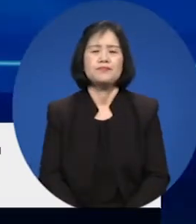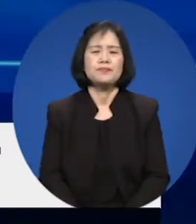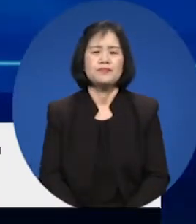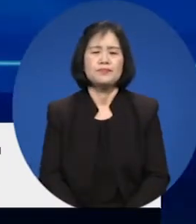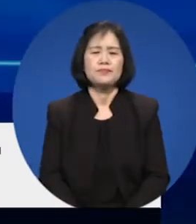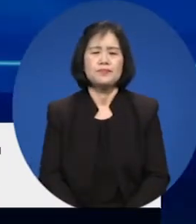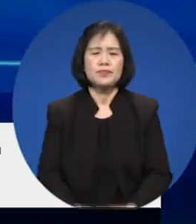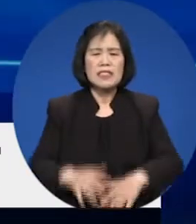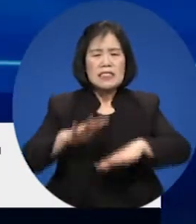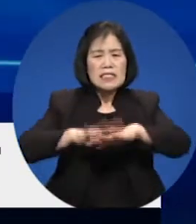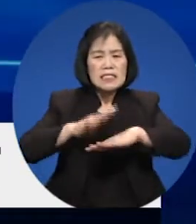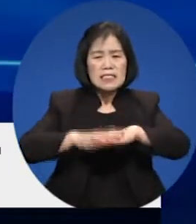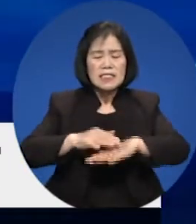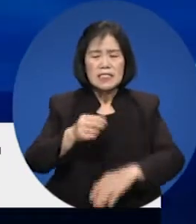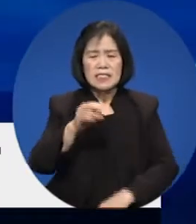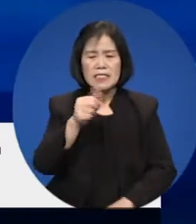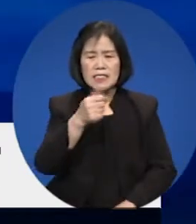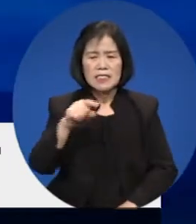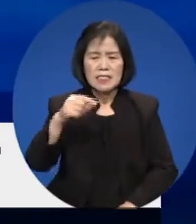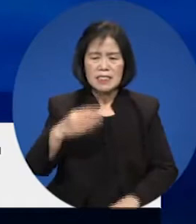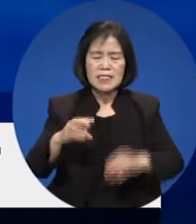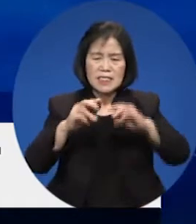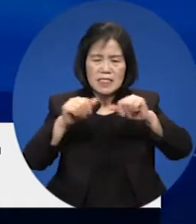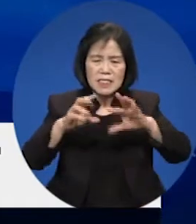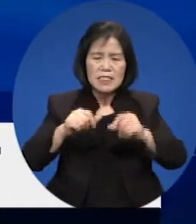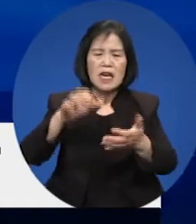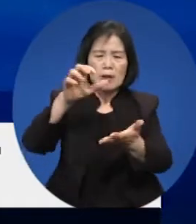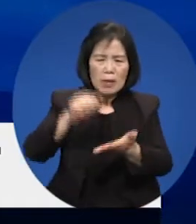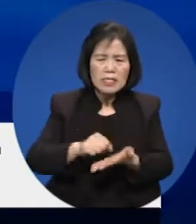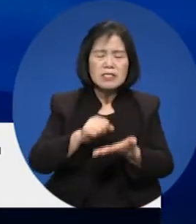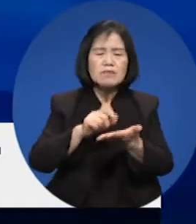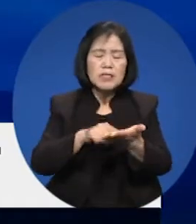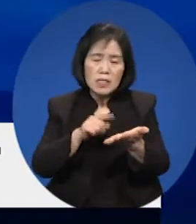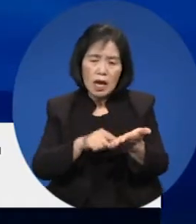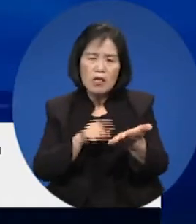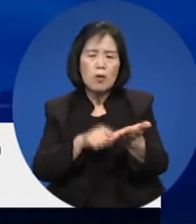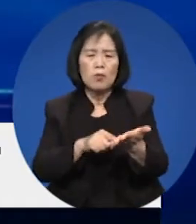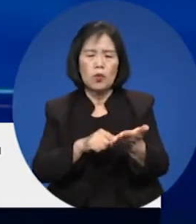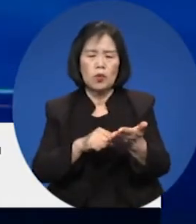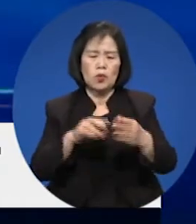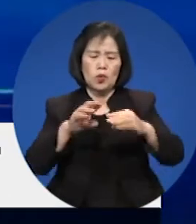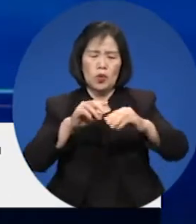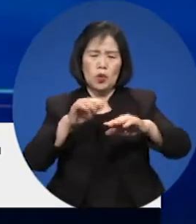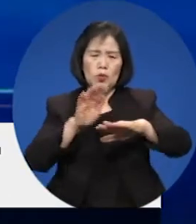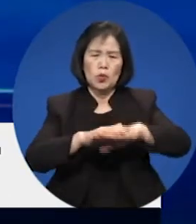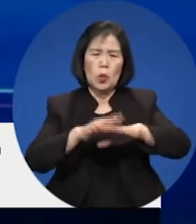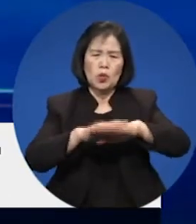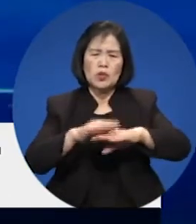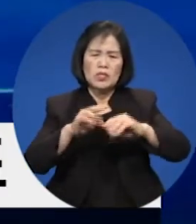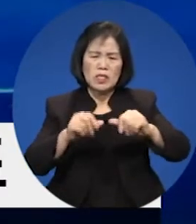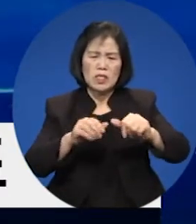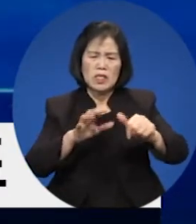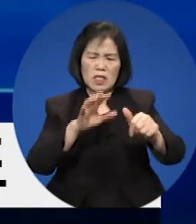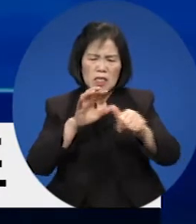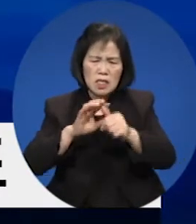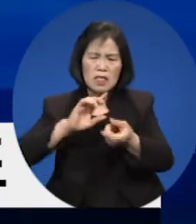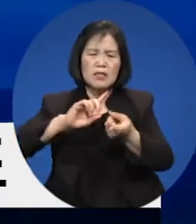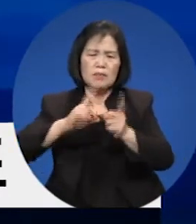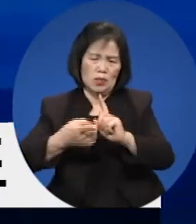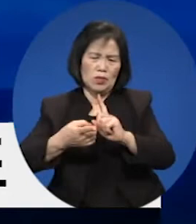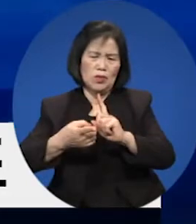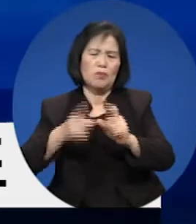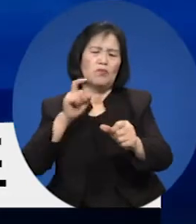흑 팠습니다 라는 그 광고가 결국 또 어떤 그 농지의 형질변경을 노리는 경우가 많다 라는 것 이번에 지금 철의 처음